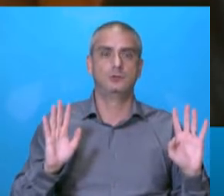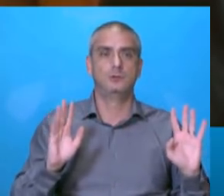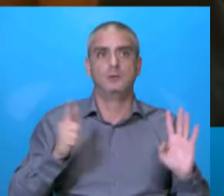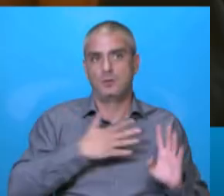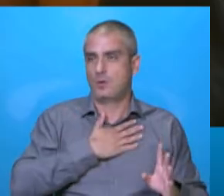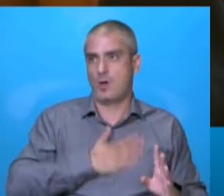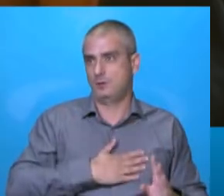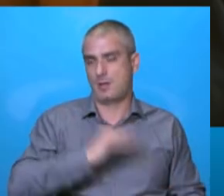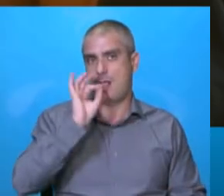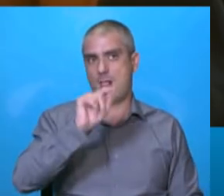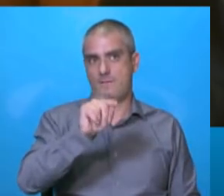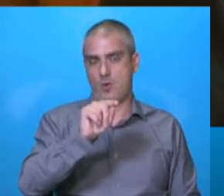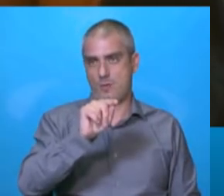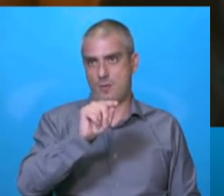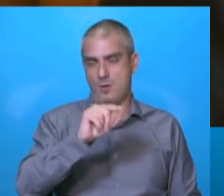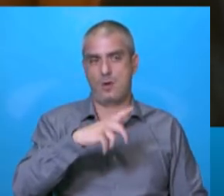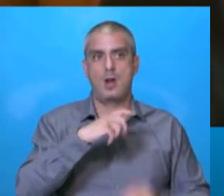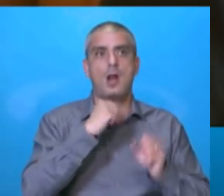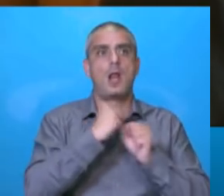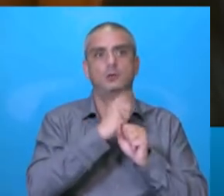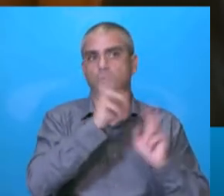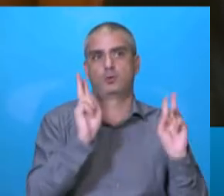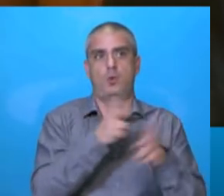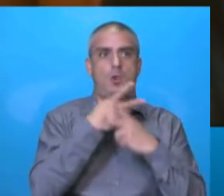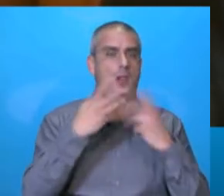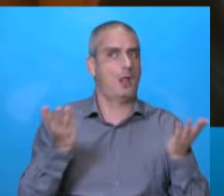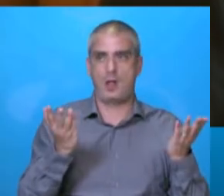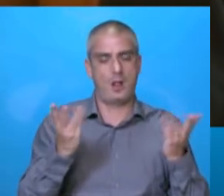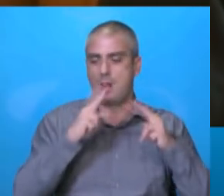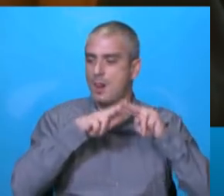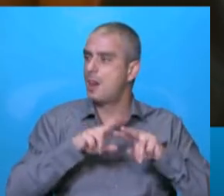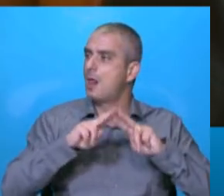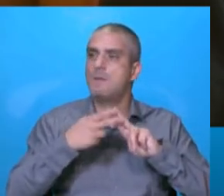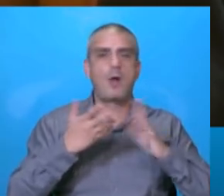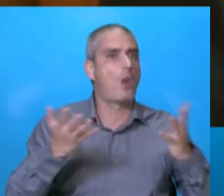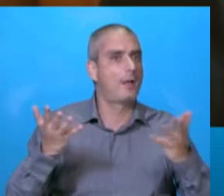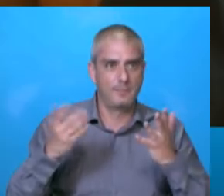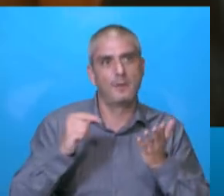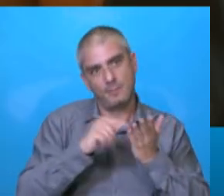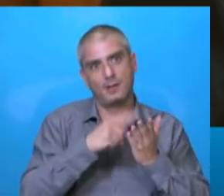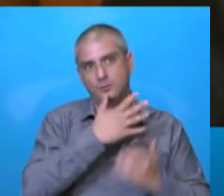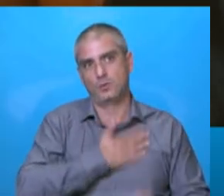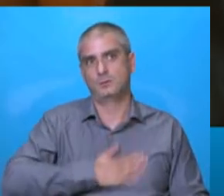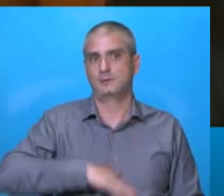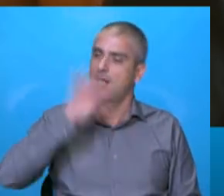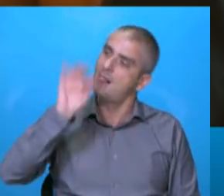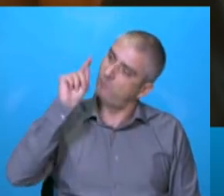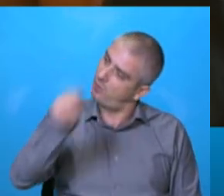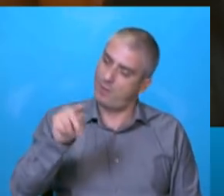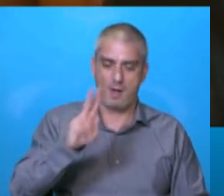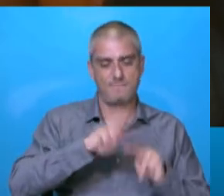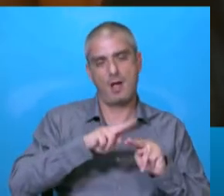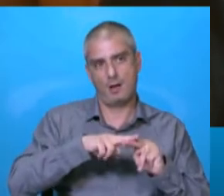בו, לגרום לו שהוא לא יוכל לשרוד בעולם הזה, ולכן הוא ירצה לפגוע בה, ואחרי זה, כמו